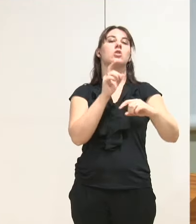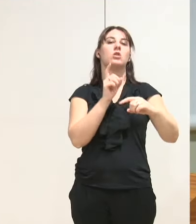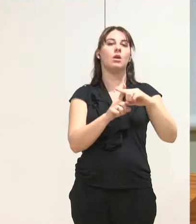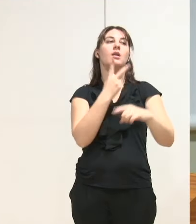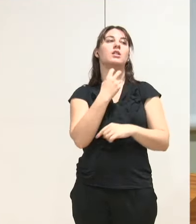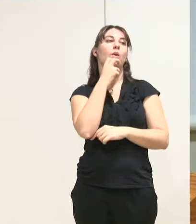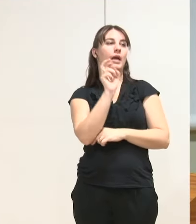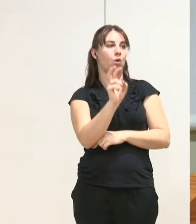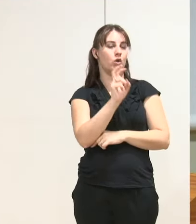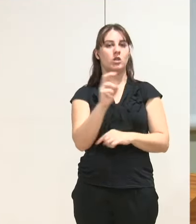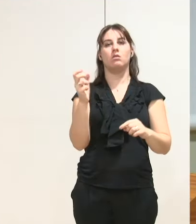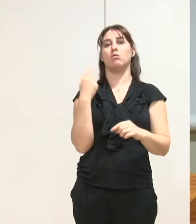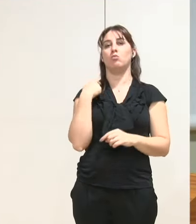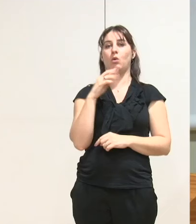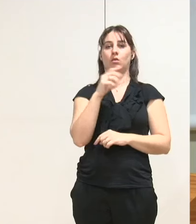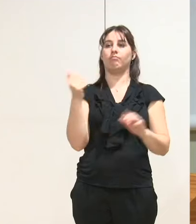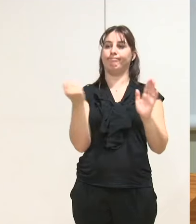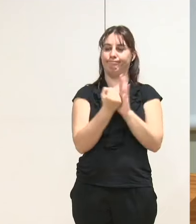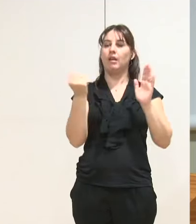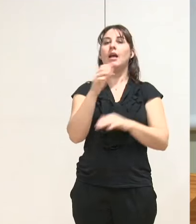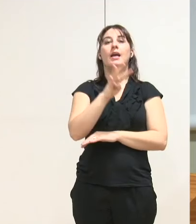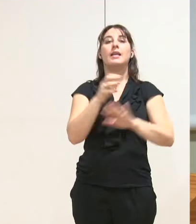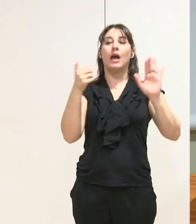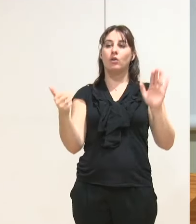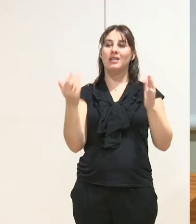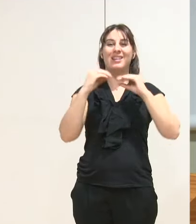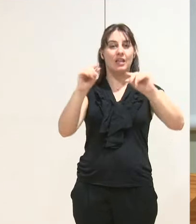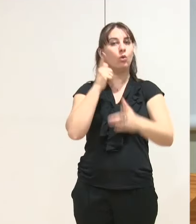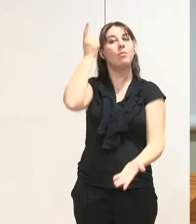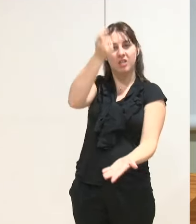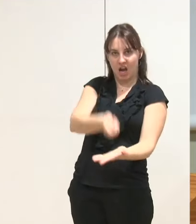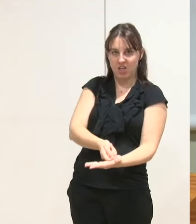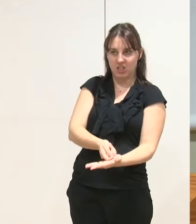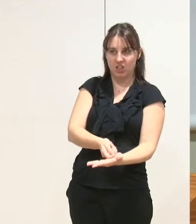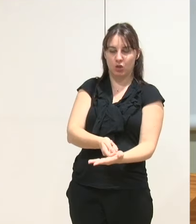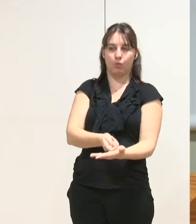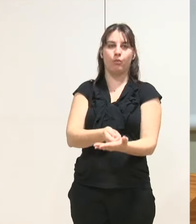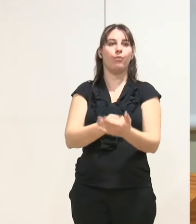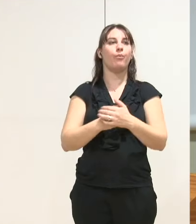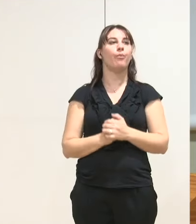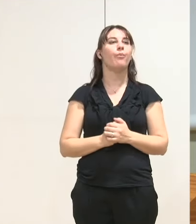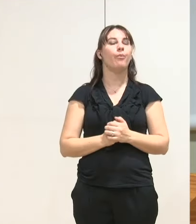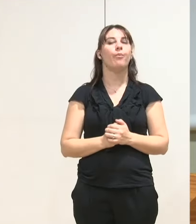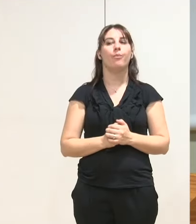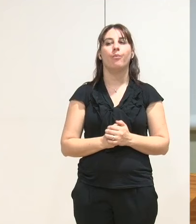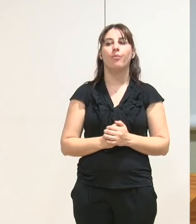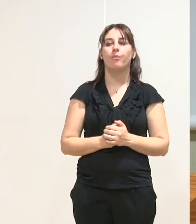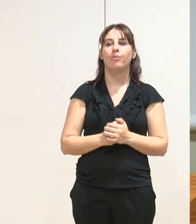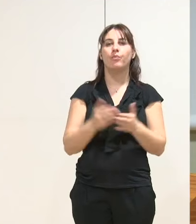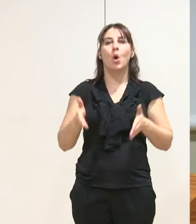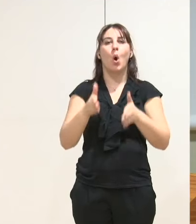adoptée la 46 cette fois-ci ce n'est pas une session mais une acquisition dire de mots pour